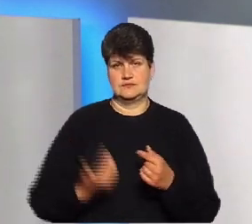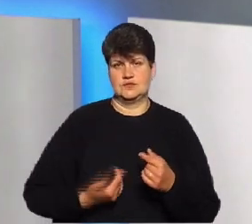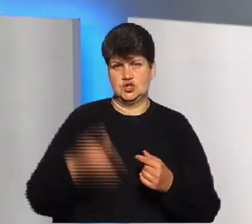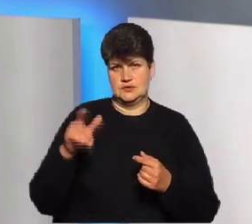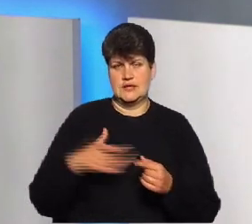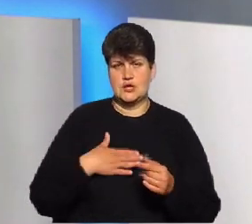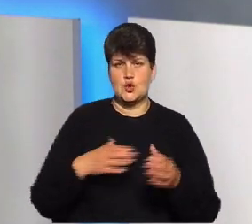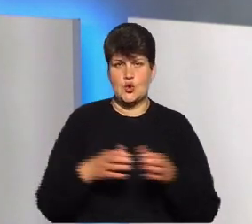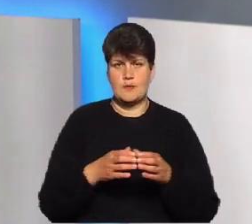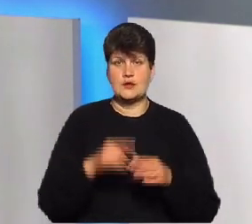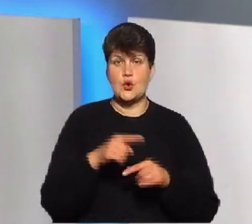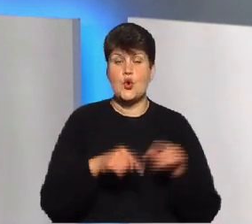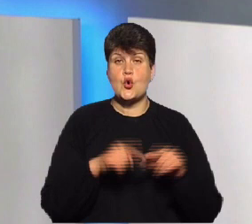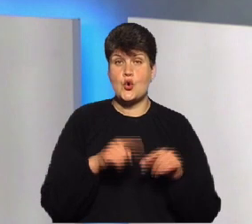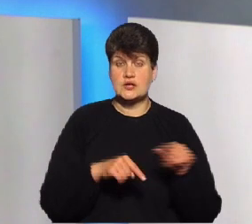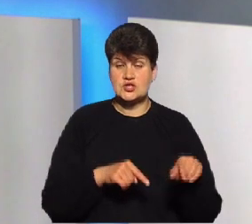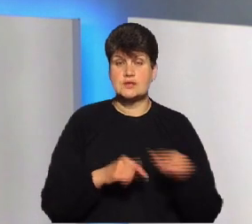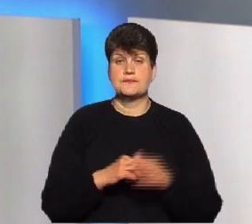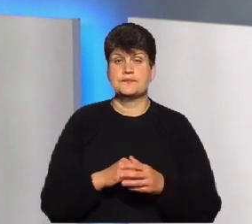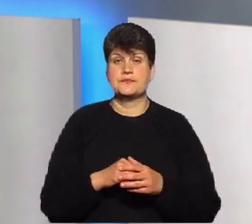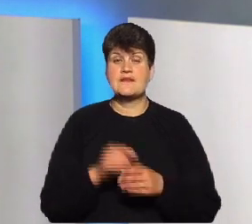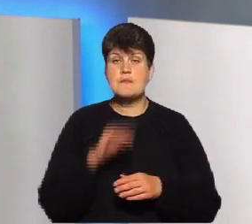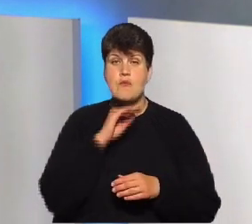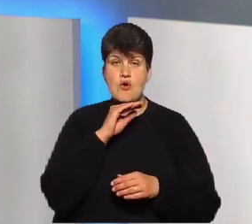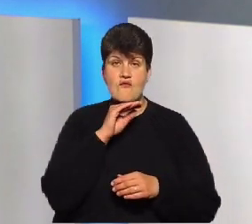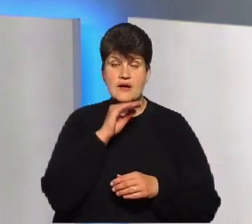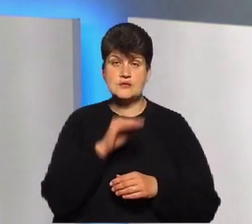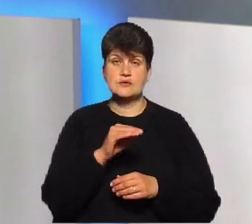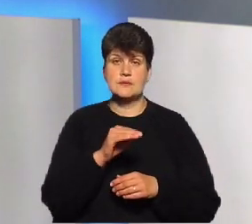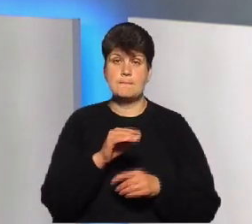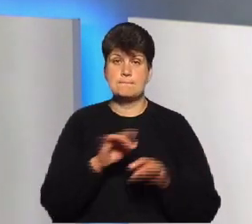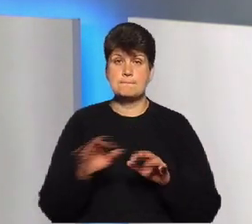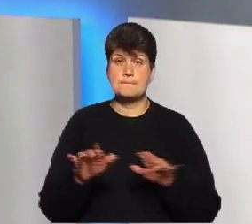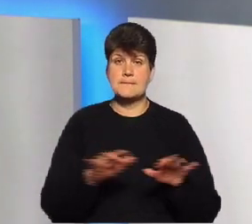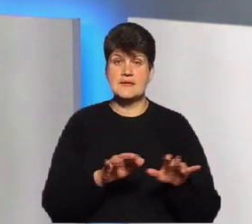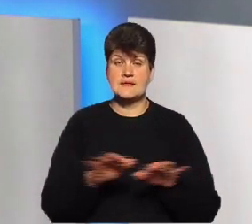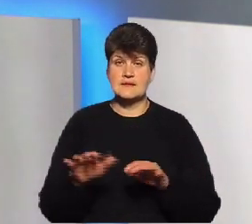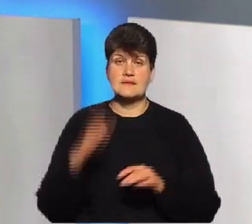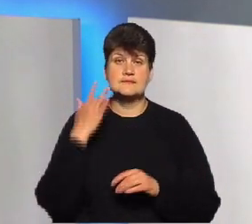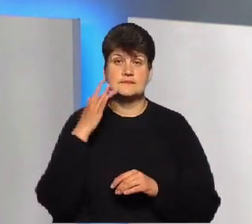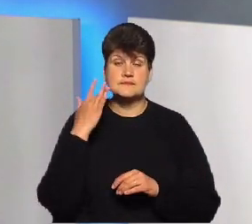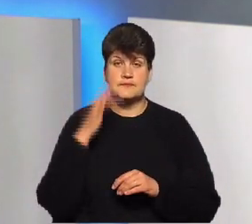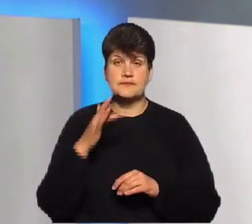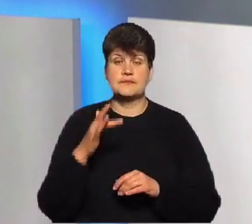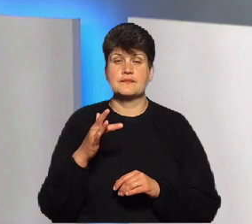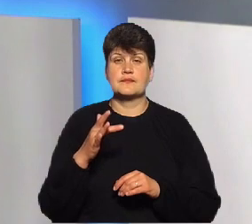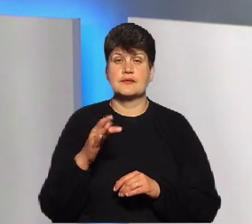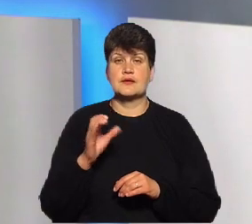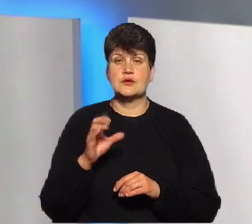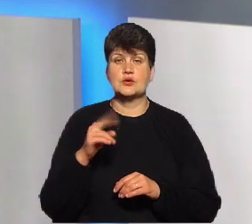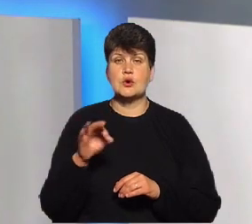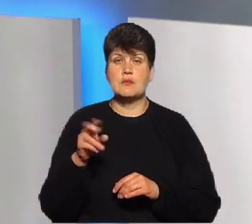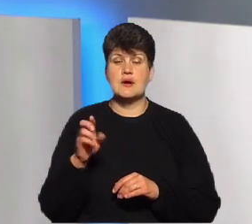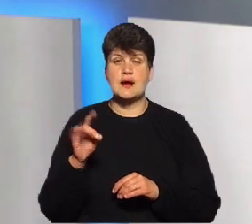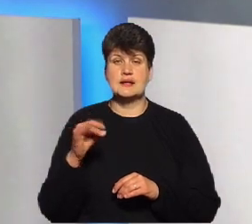його родичі вихідці громади. Він професор піаніно в Сполучених Штатах, Славомір Добжанський. Ми його так знайшли, він до нас приїжджав,